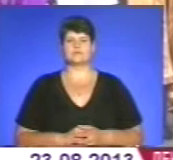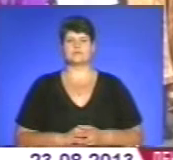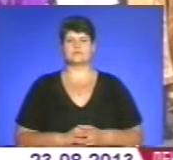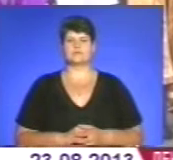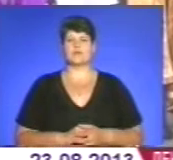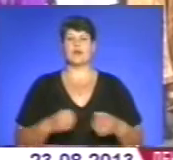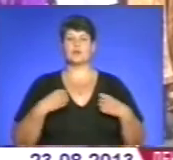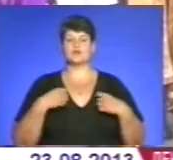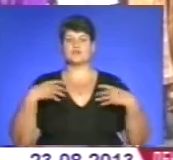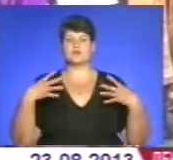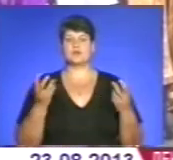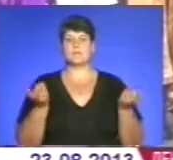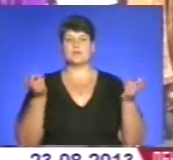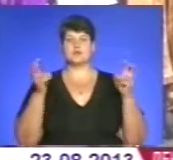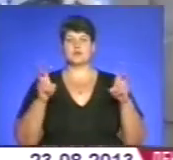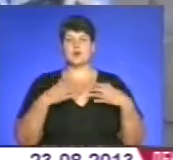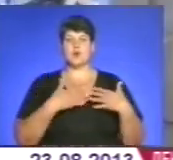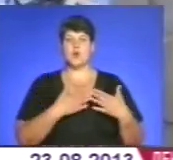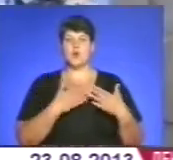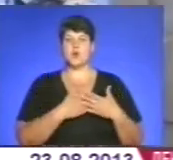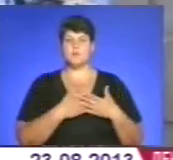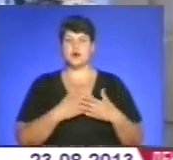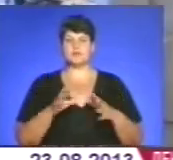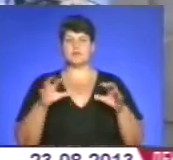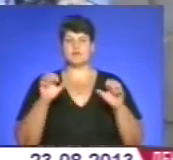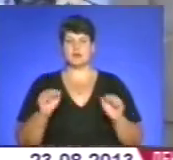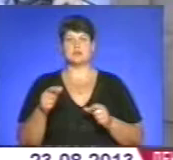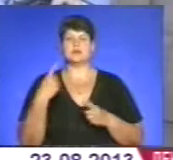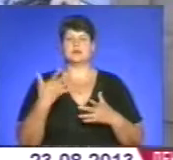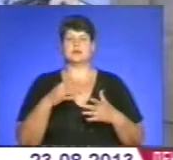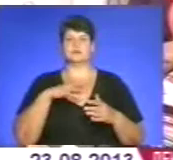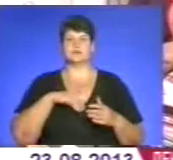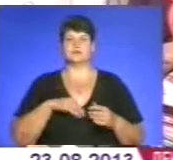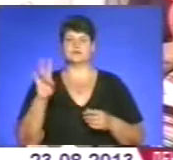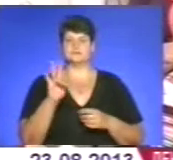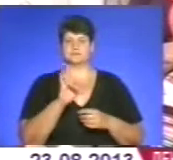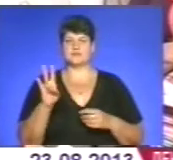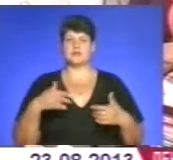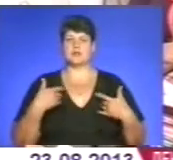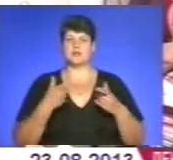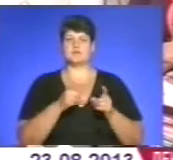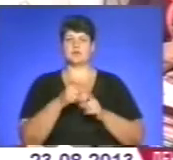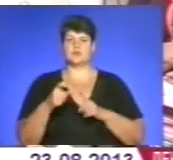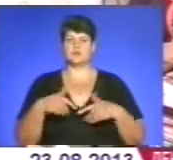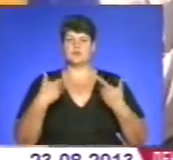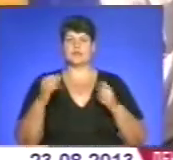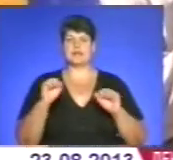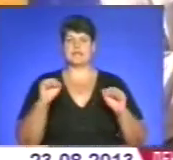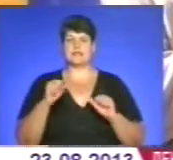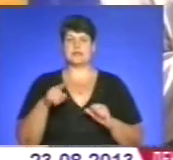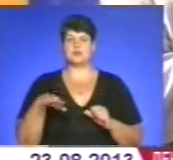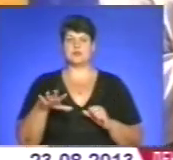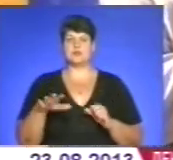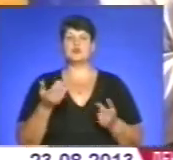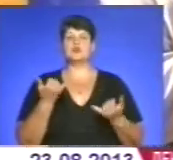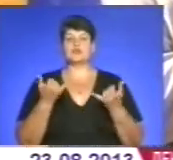На урочистості прийшли громадськість, влада краю та духовенство. З вітальним словом звернулися керівники Тернопільщини. Сьогодні